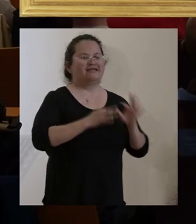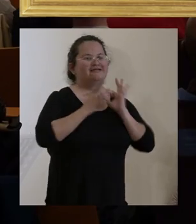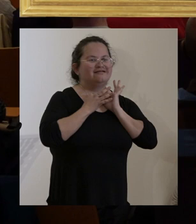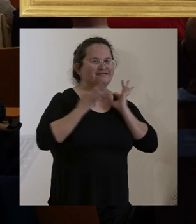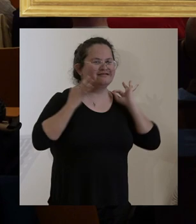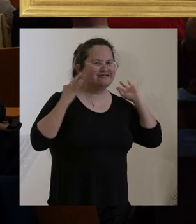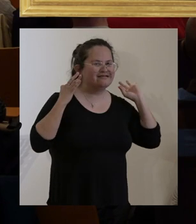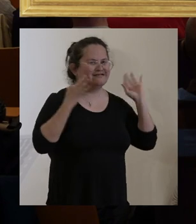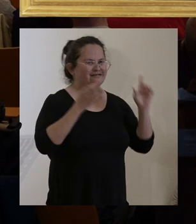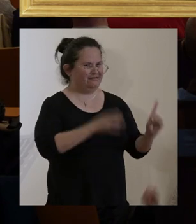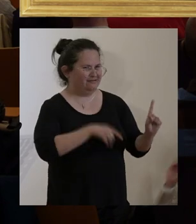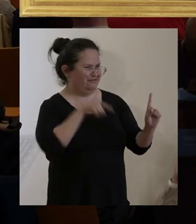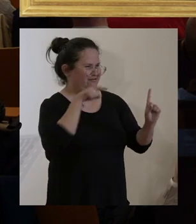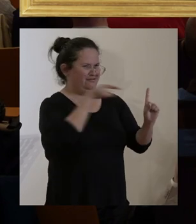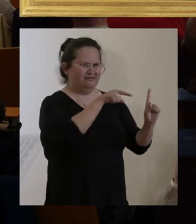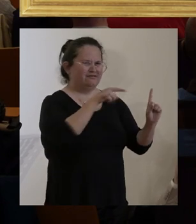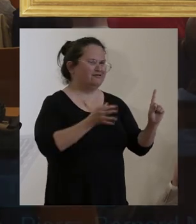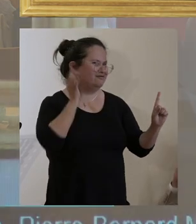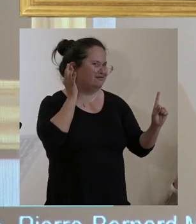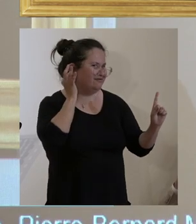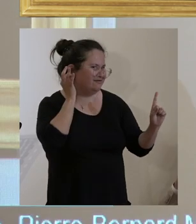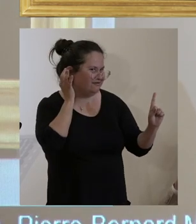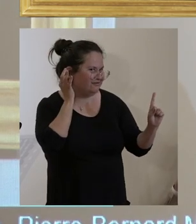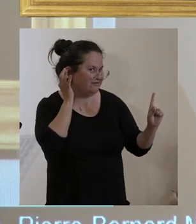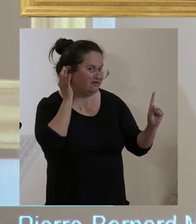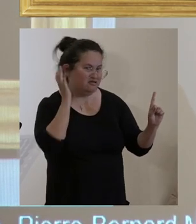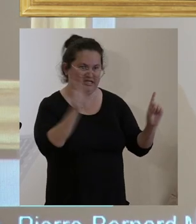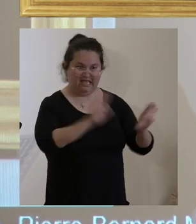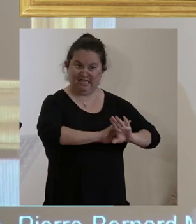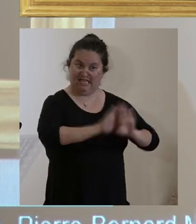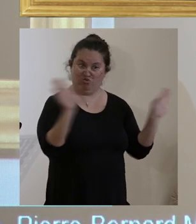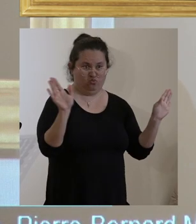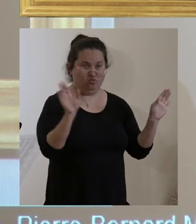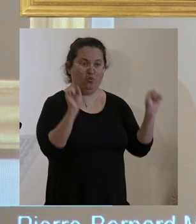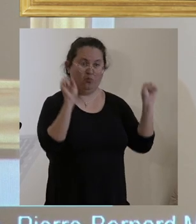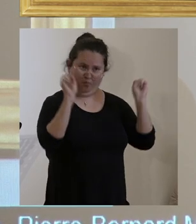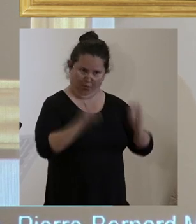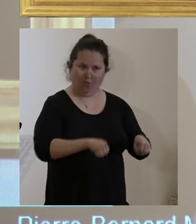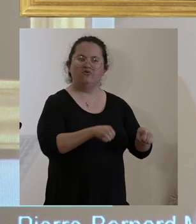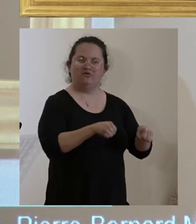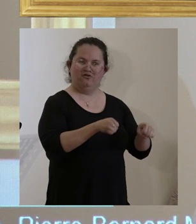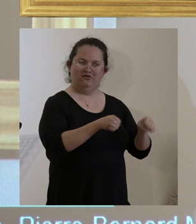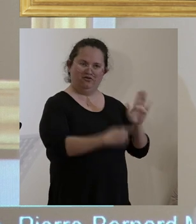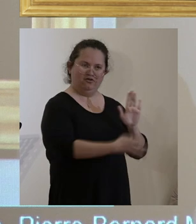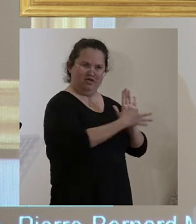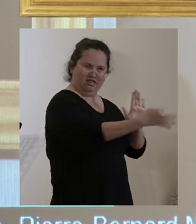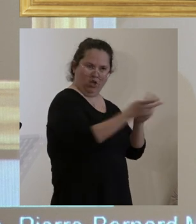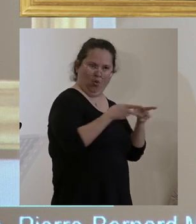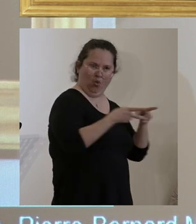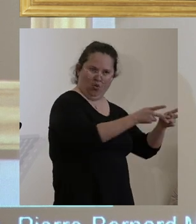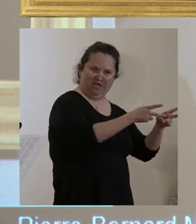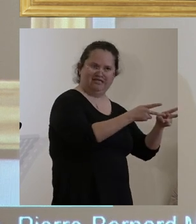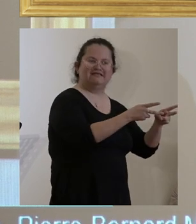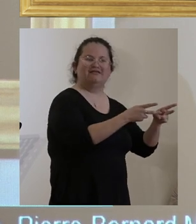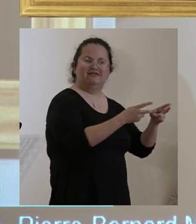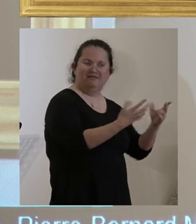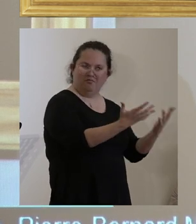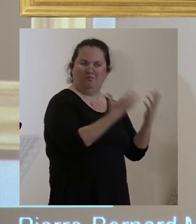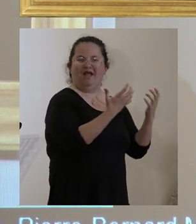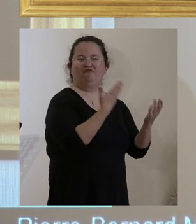sur tissu, et ces créoles sont finalement les seuls signes qui sont autorisés de donner à des esclaves,